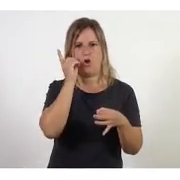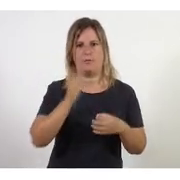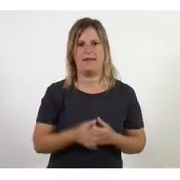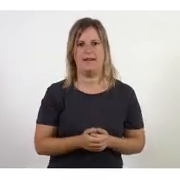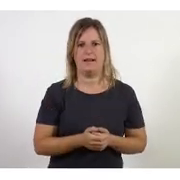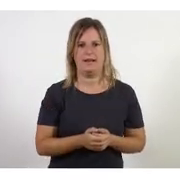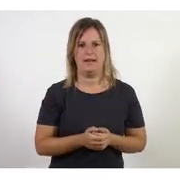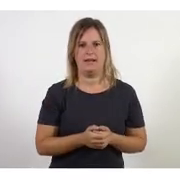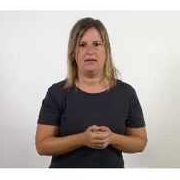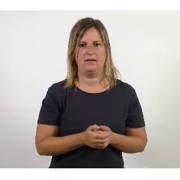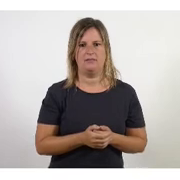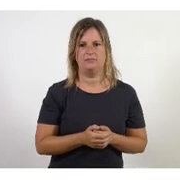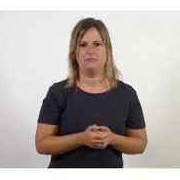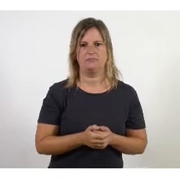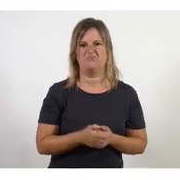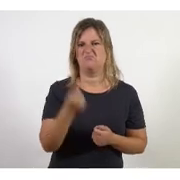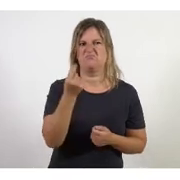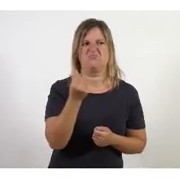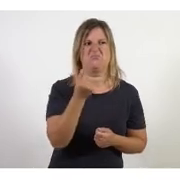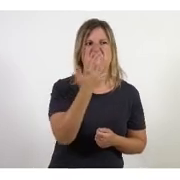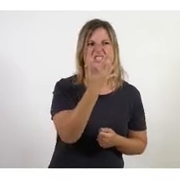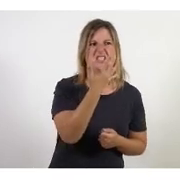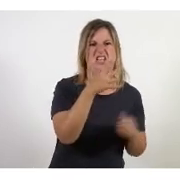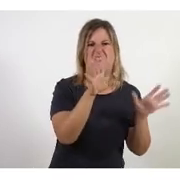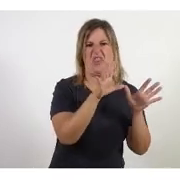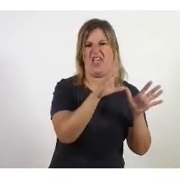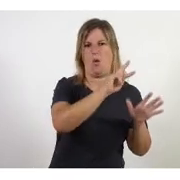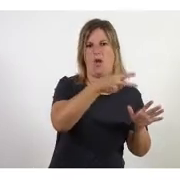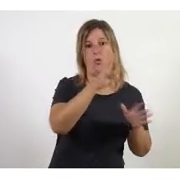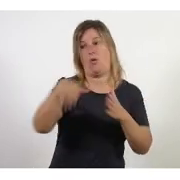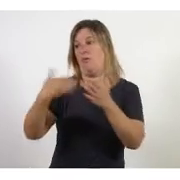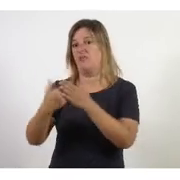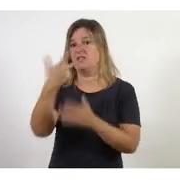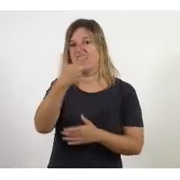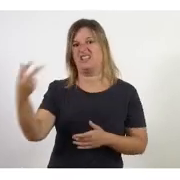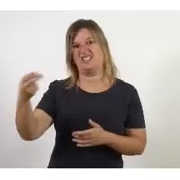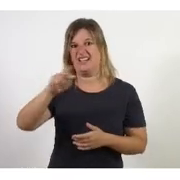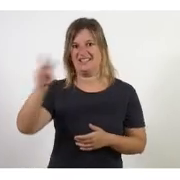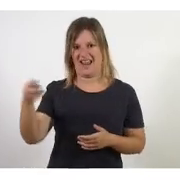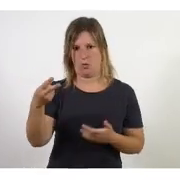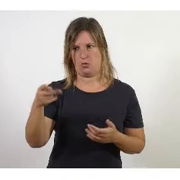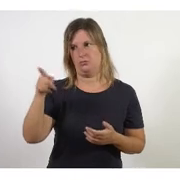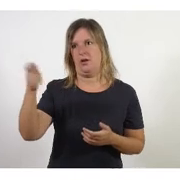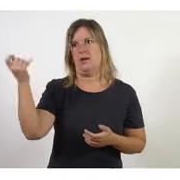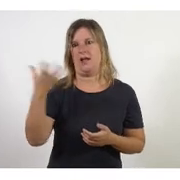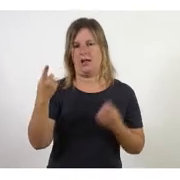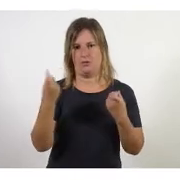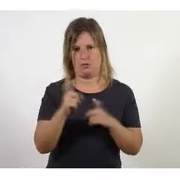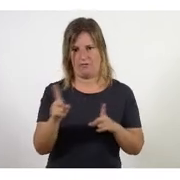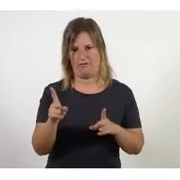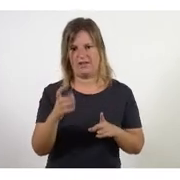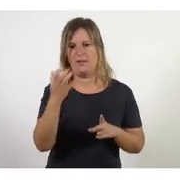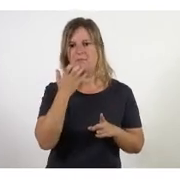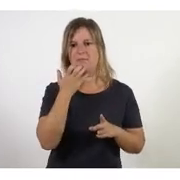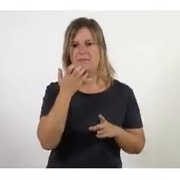des de 5-10 euros, els més senzillets, fins a micròfons de 300 euros, no fa falta. De fet, això mateix que porto jo